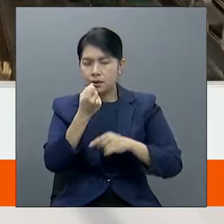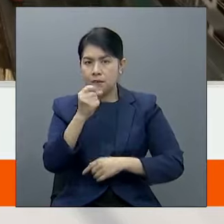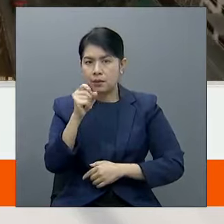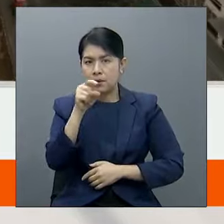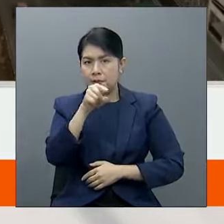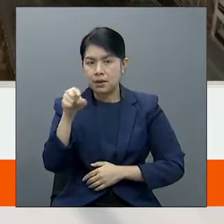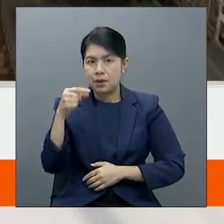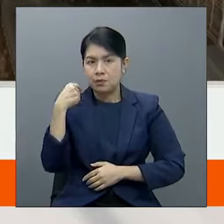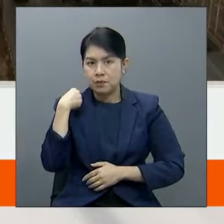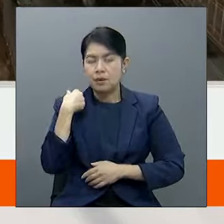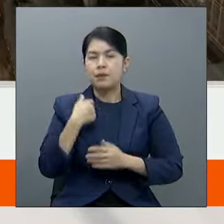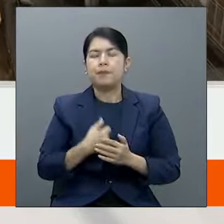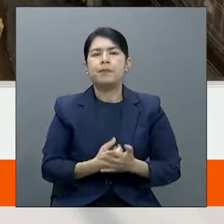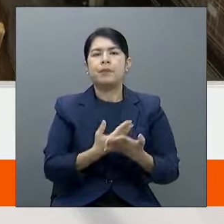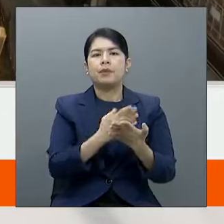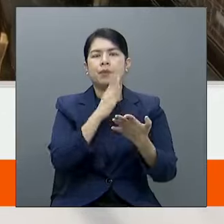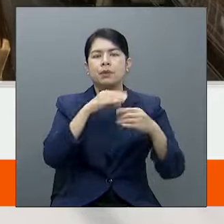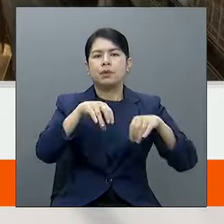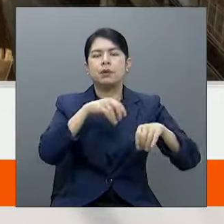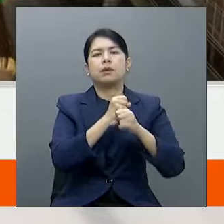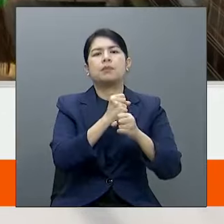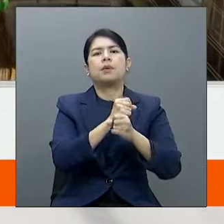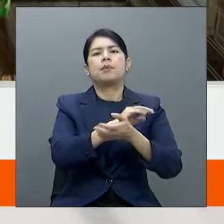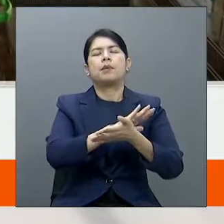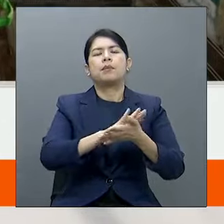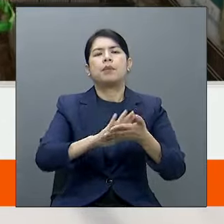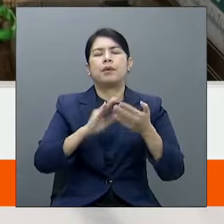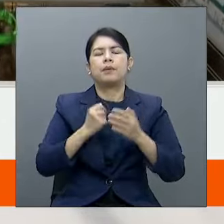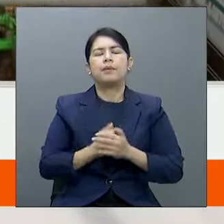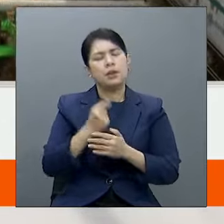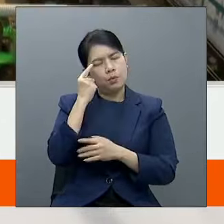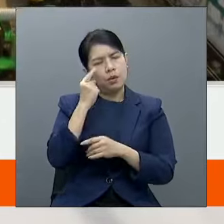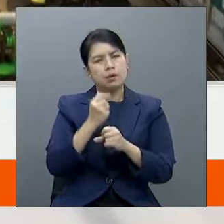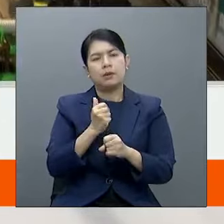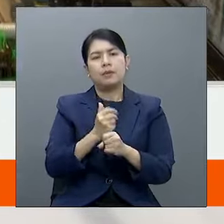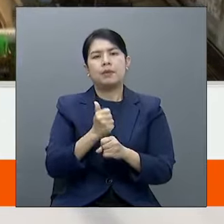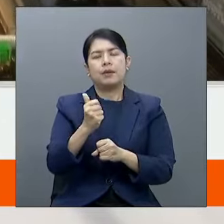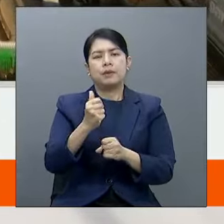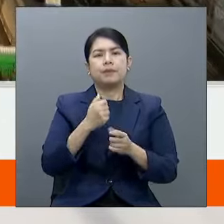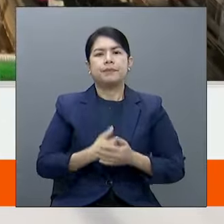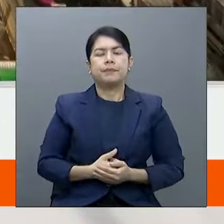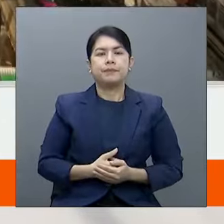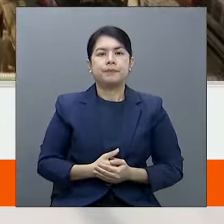างปีหน้าในทางวิศวกรรมเนี่ยนะฮะผมคิดว่าก็น่าจะเป็นไปได้นะครับนะฮะเพราะว่